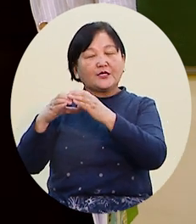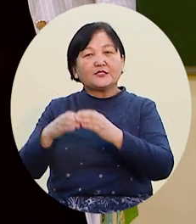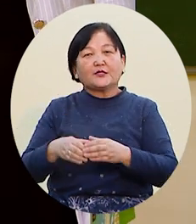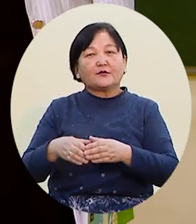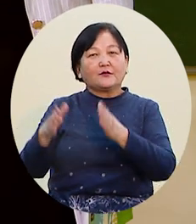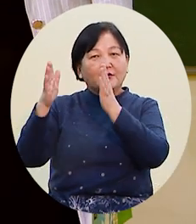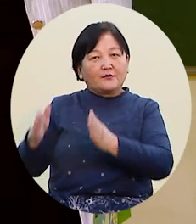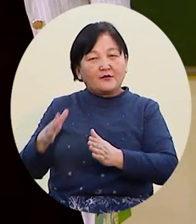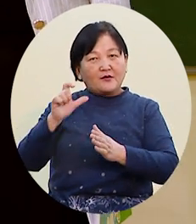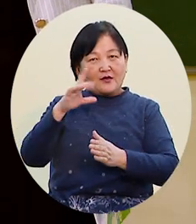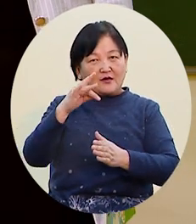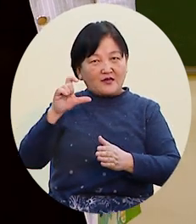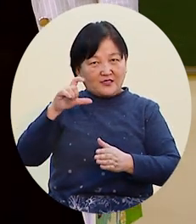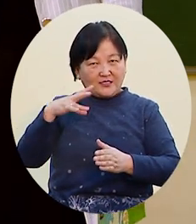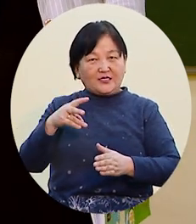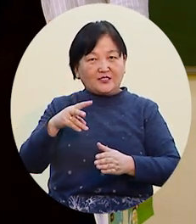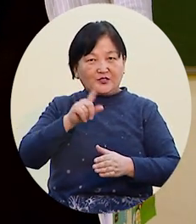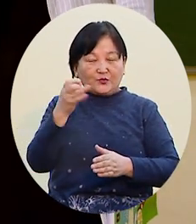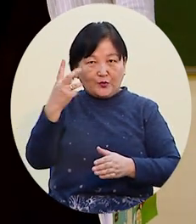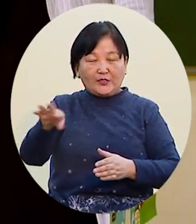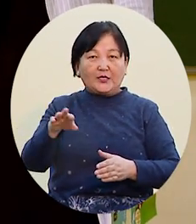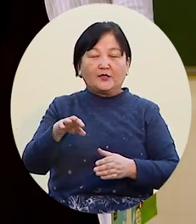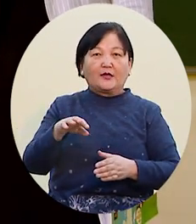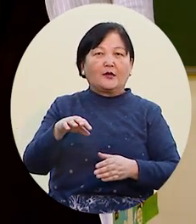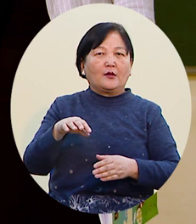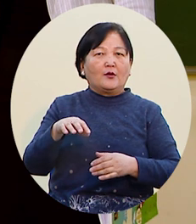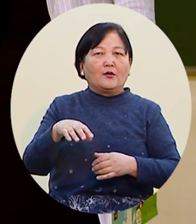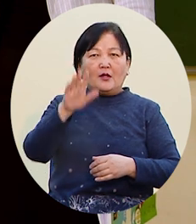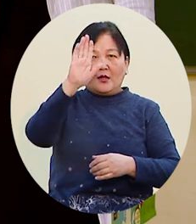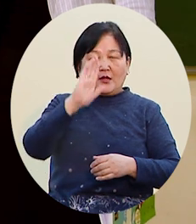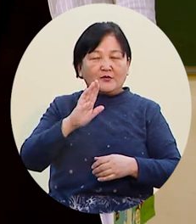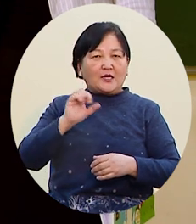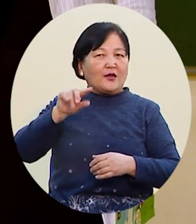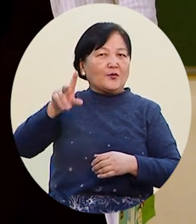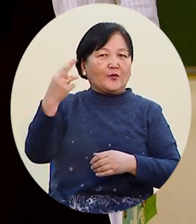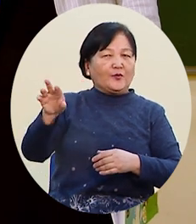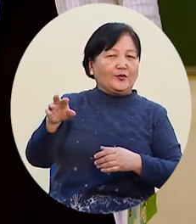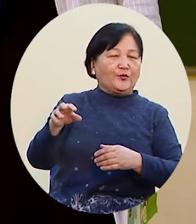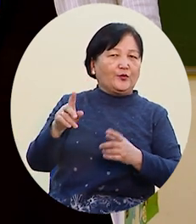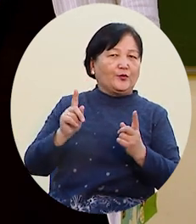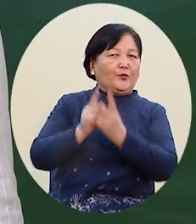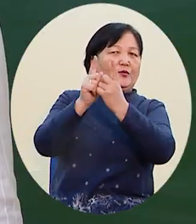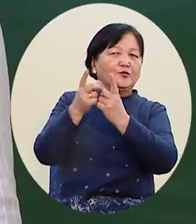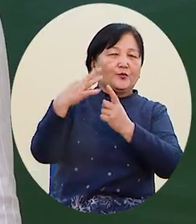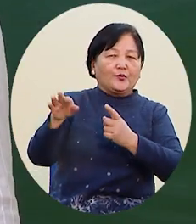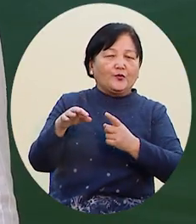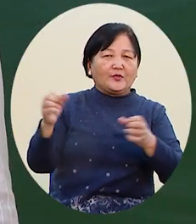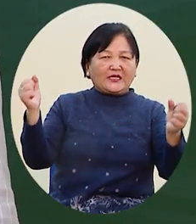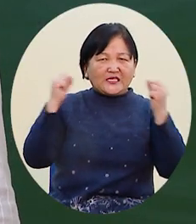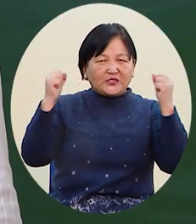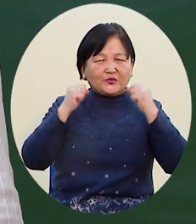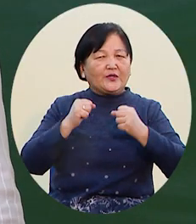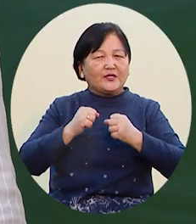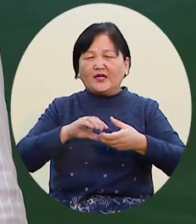санаархаж аюул дөртөж байгаа. Аюул дуртаж байна. Мөн тарган цөцгөр болж гээд дасгал сургуулаа хийхээ байгаад ингэж таргалж байна. Гүүч